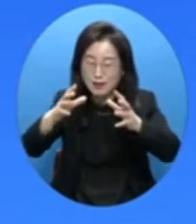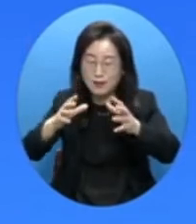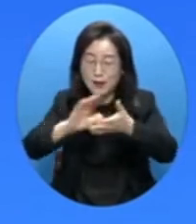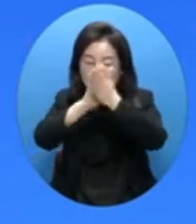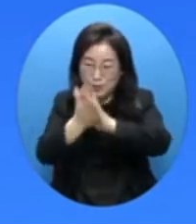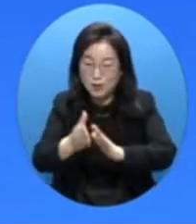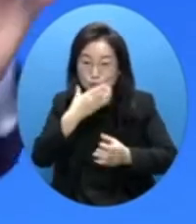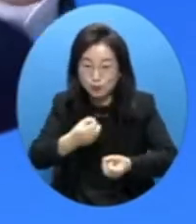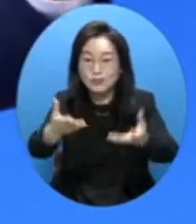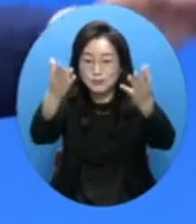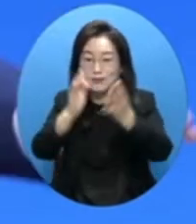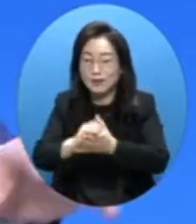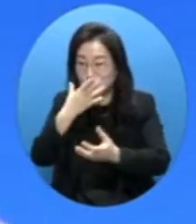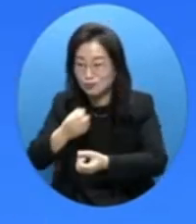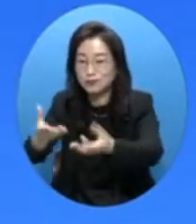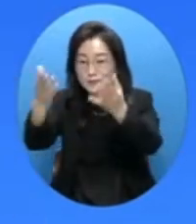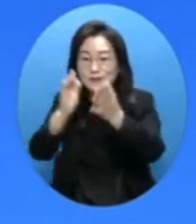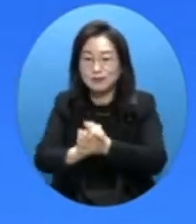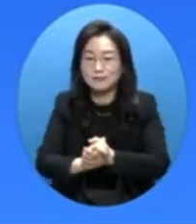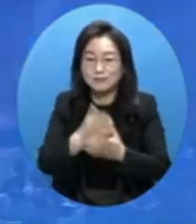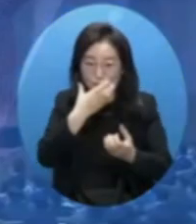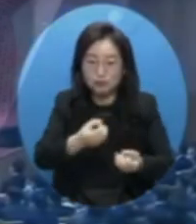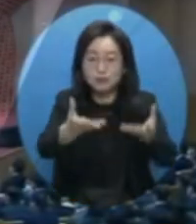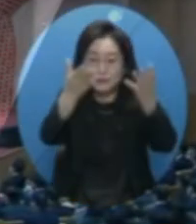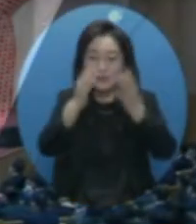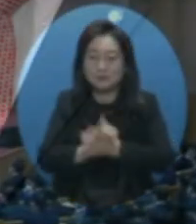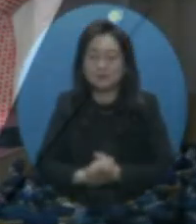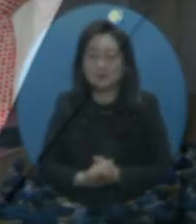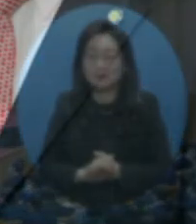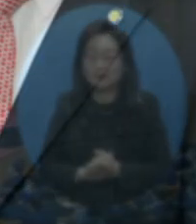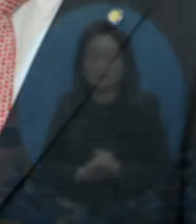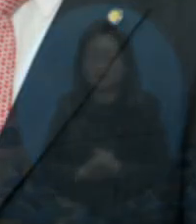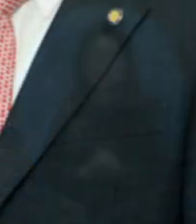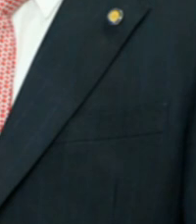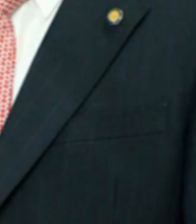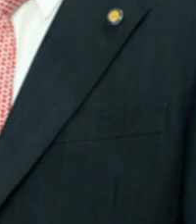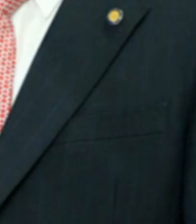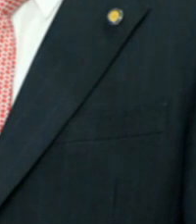이름으로 축원합니다 축원합니다 축원합니다